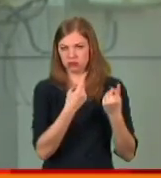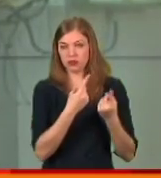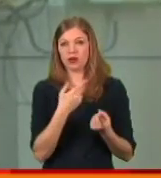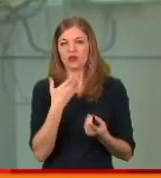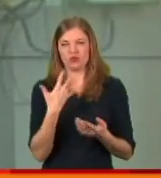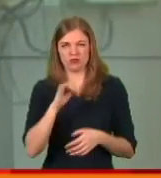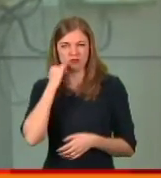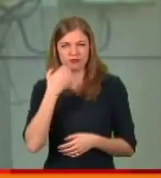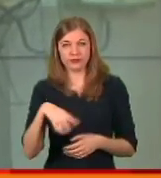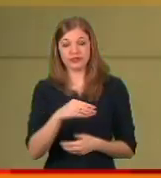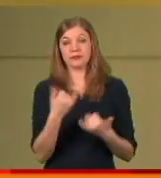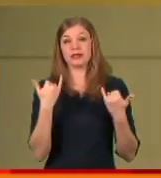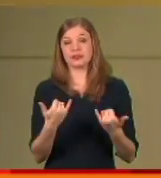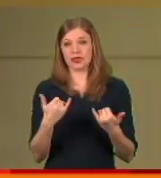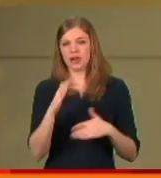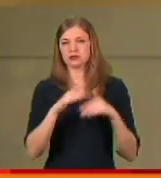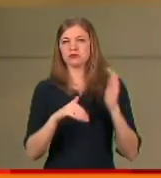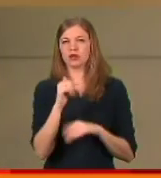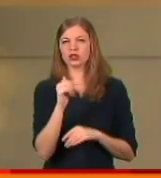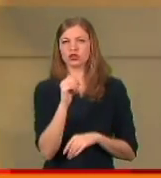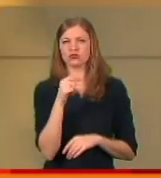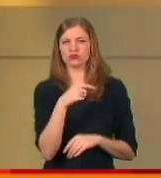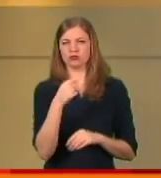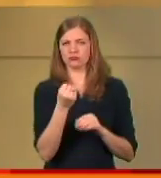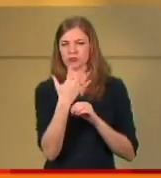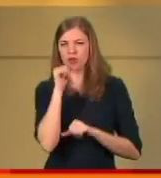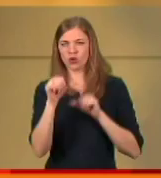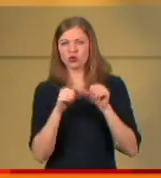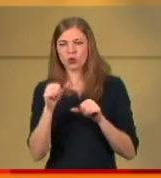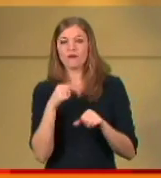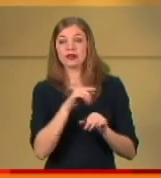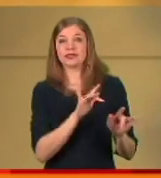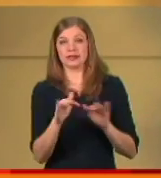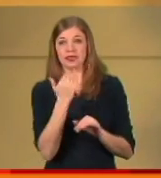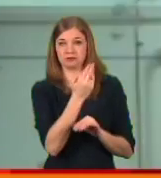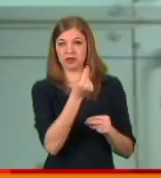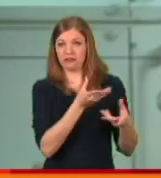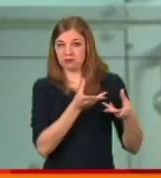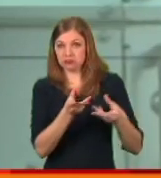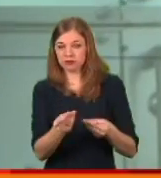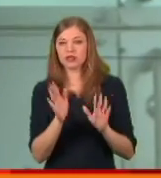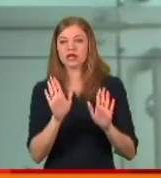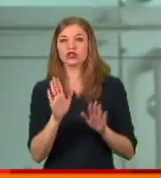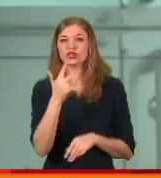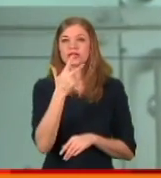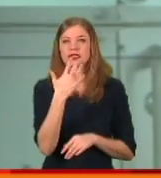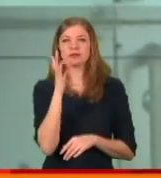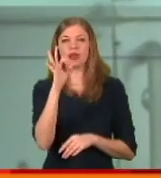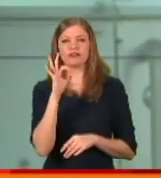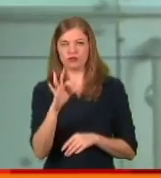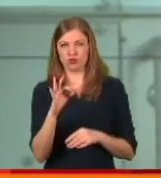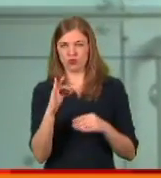своє відробило. Нині за майже півтори десятки років дії стимуляційного тарифоутворення лише